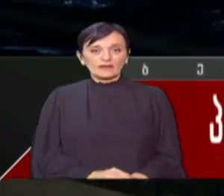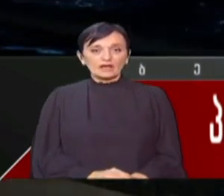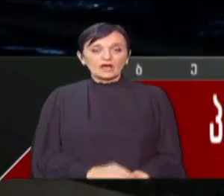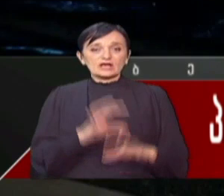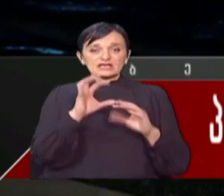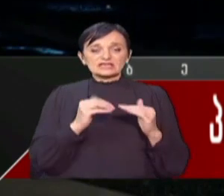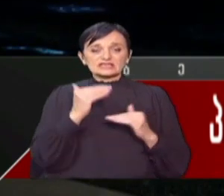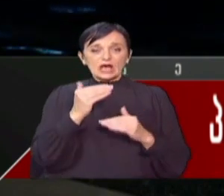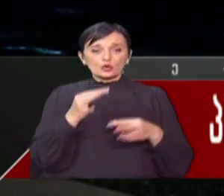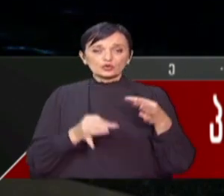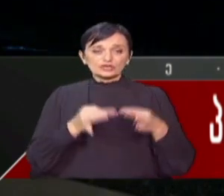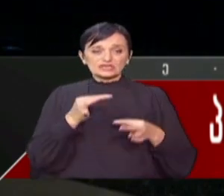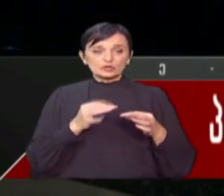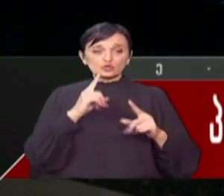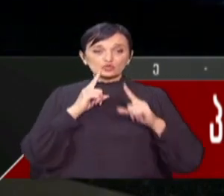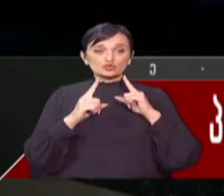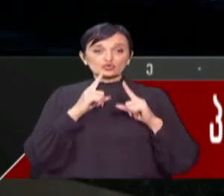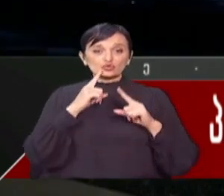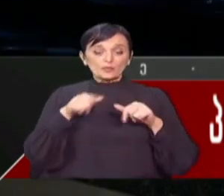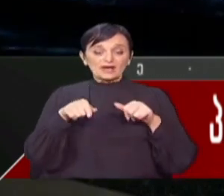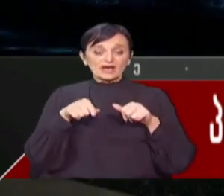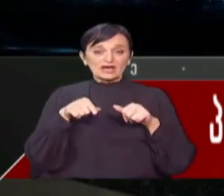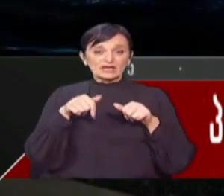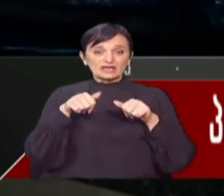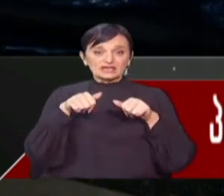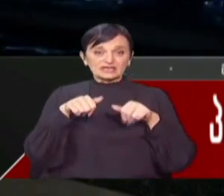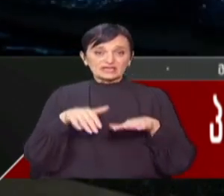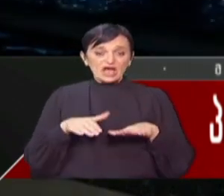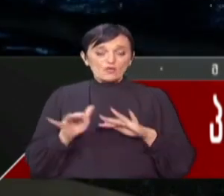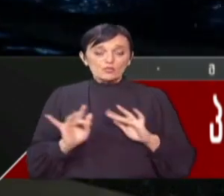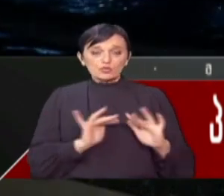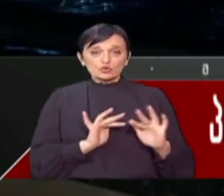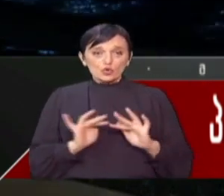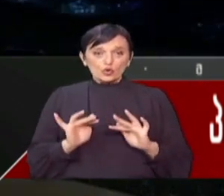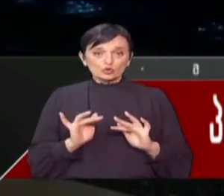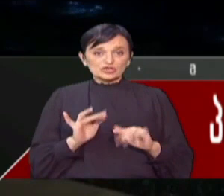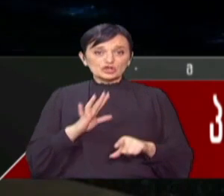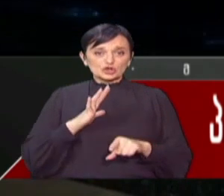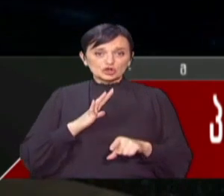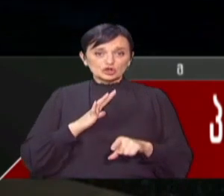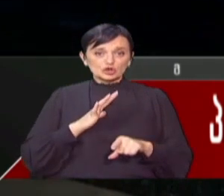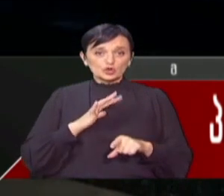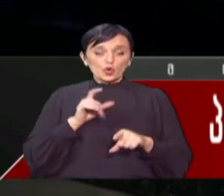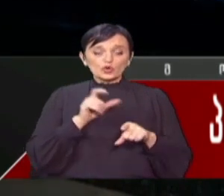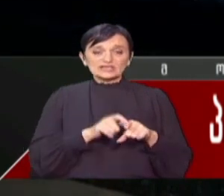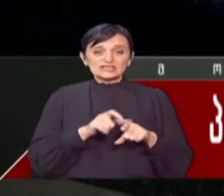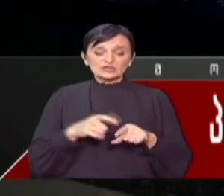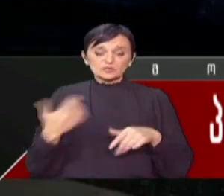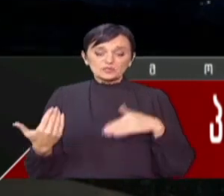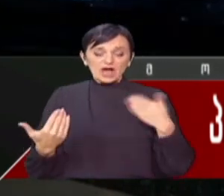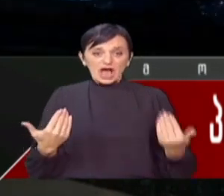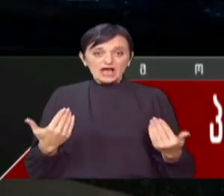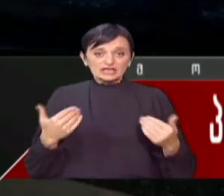Sa Constituția sa samartlos sxdomis dasqniti procesi iqo dasqniti sitqvebi mkhareebis